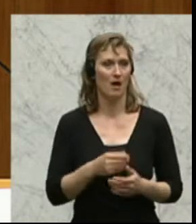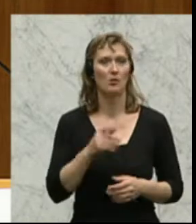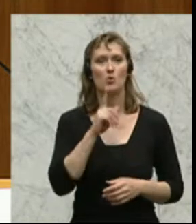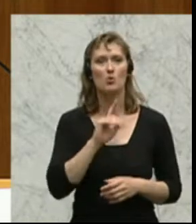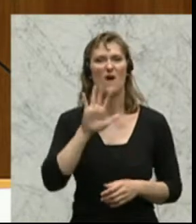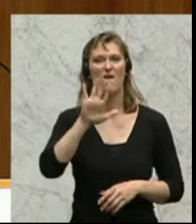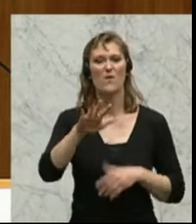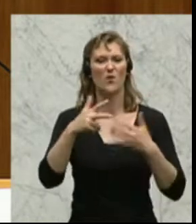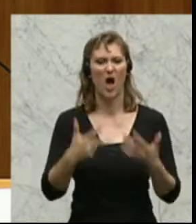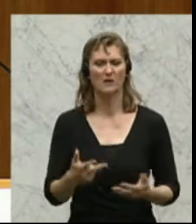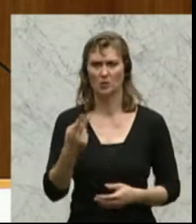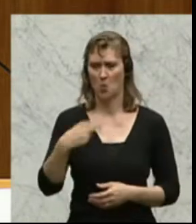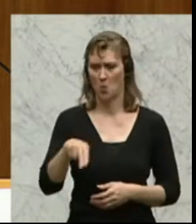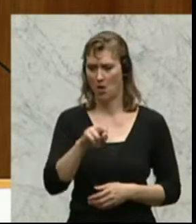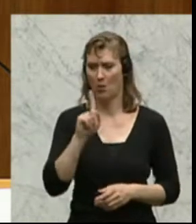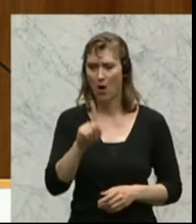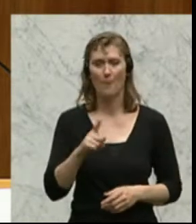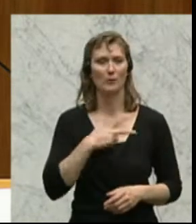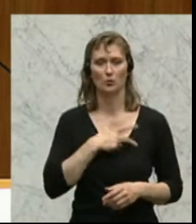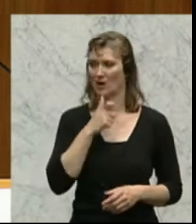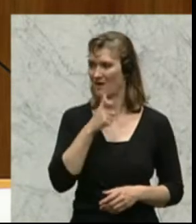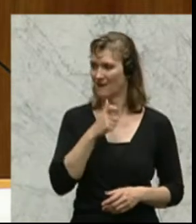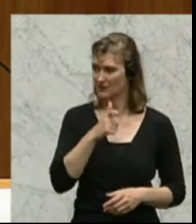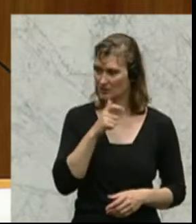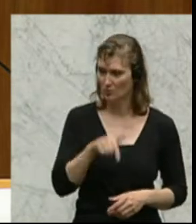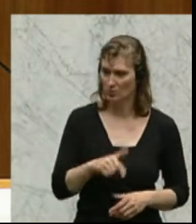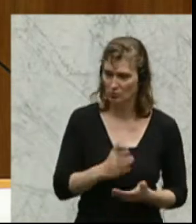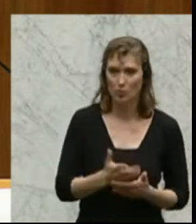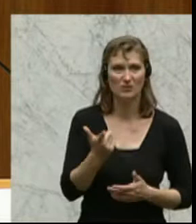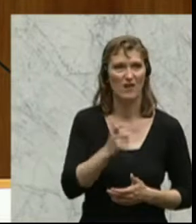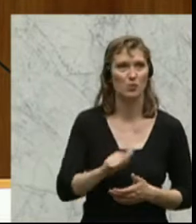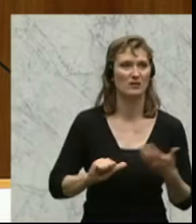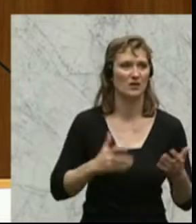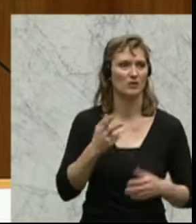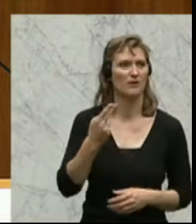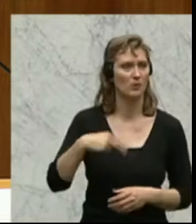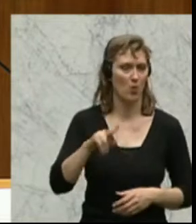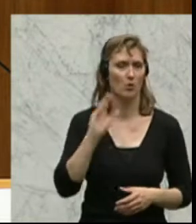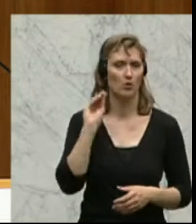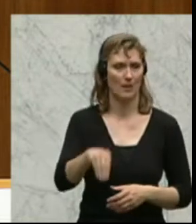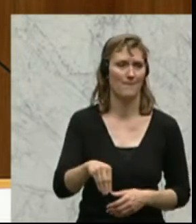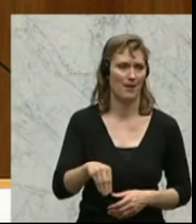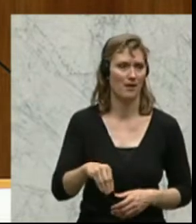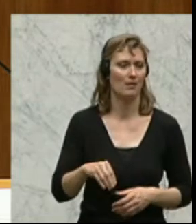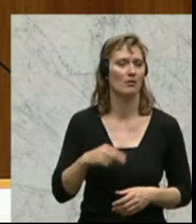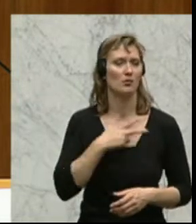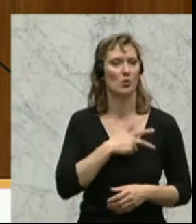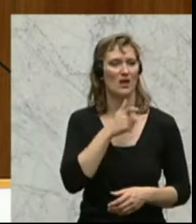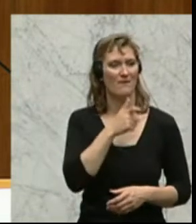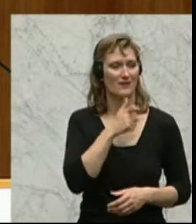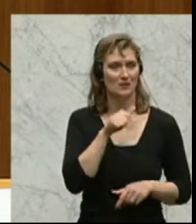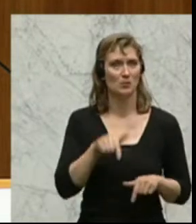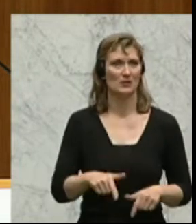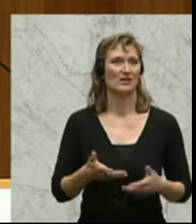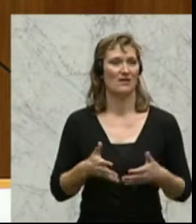Euro, aber die Sozialversicherung schlägt hier mit 256 Euro zu. Die Sozialversicherung ist in diesem